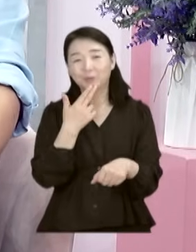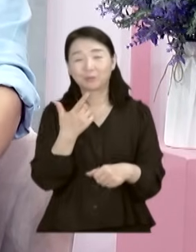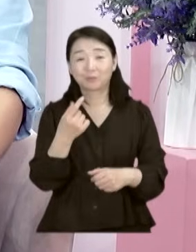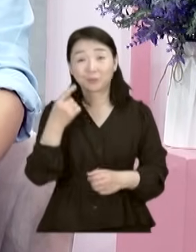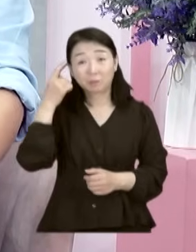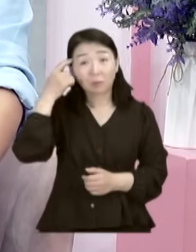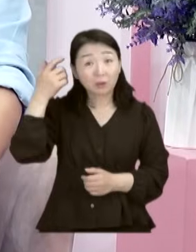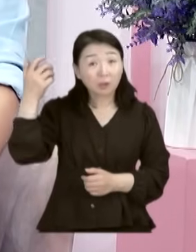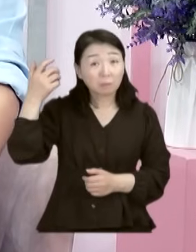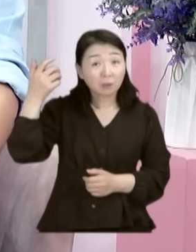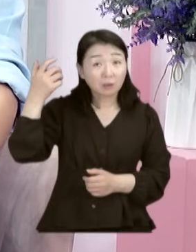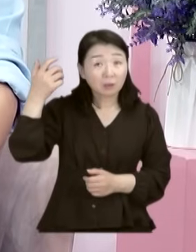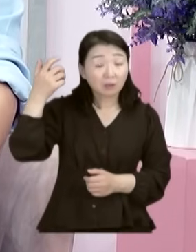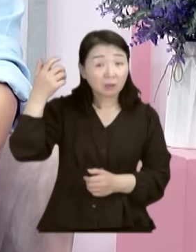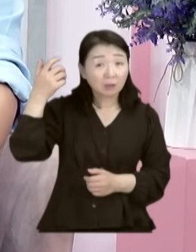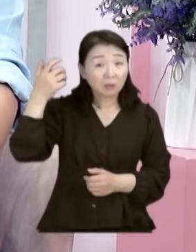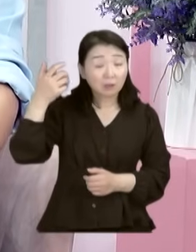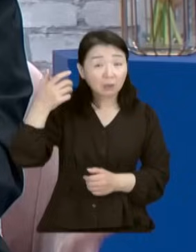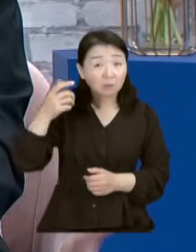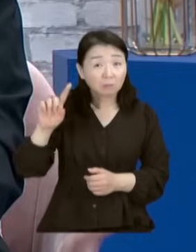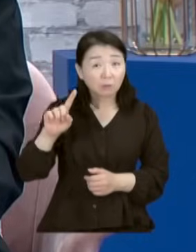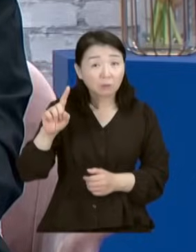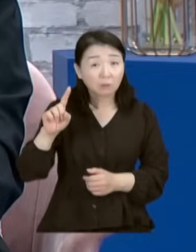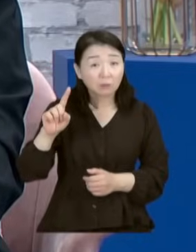생활하는데 큰 불편은 없습니다